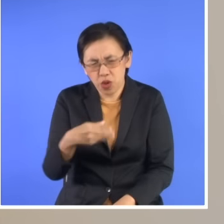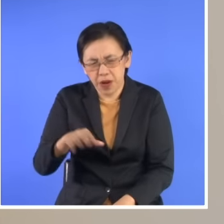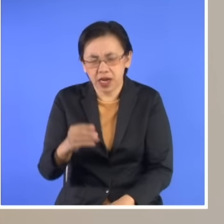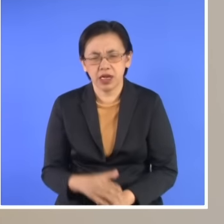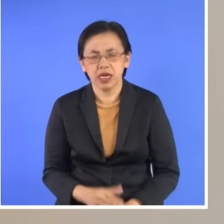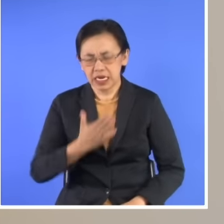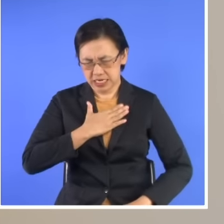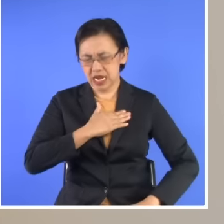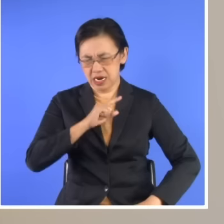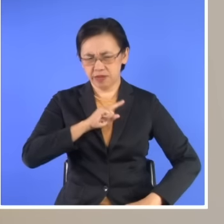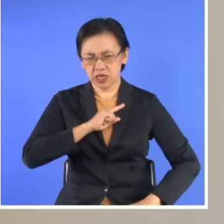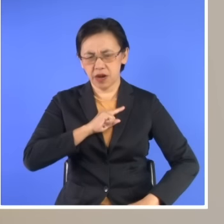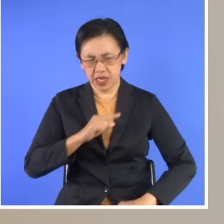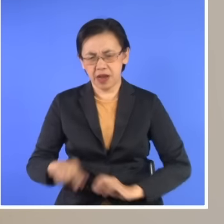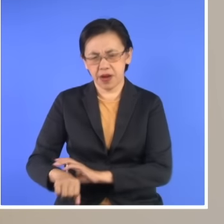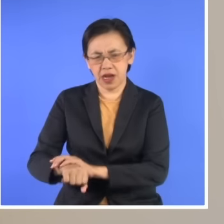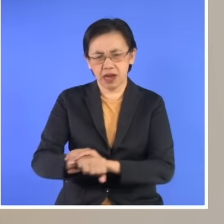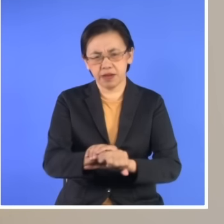ประกันเไปมา